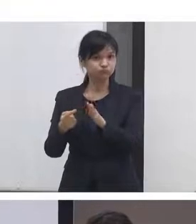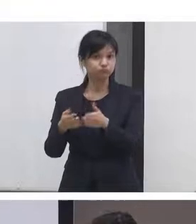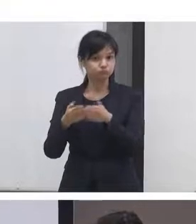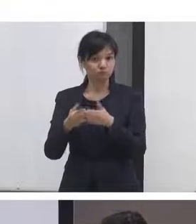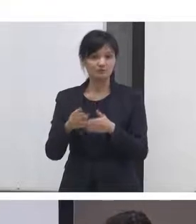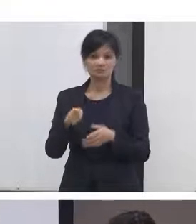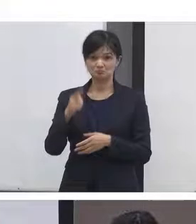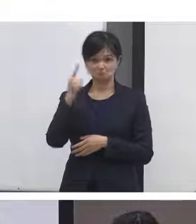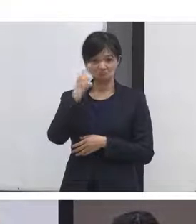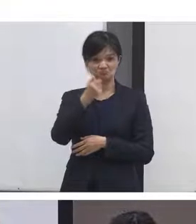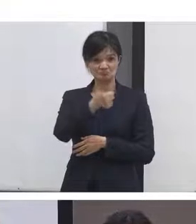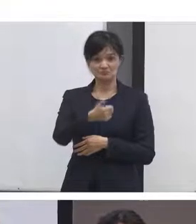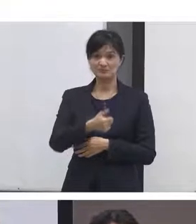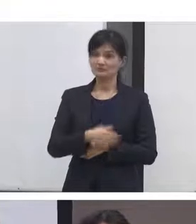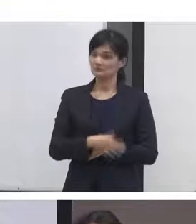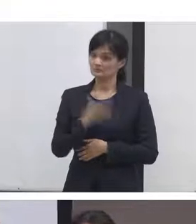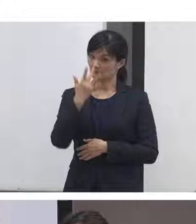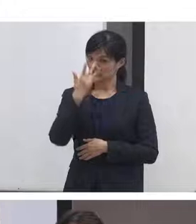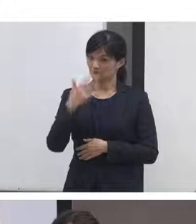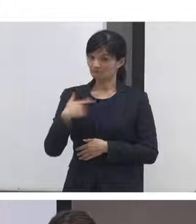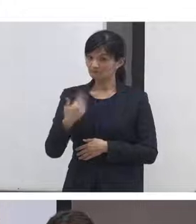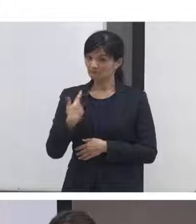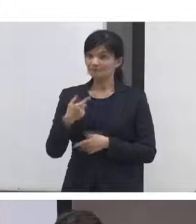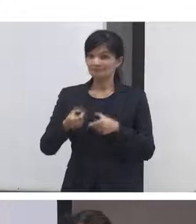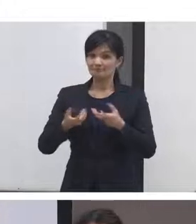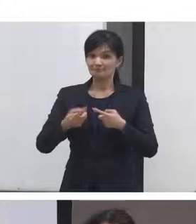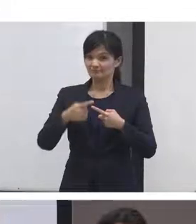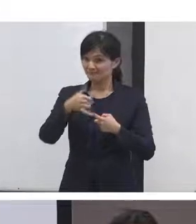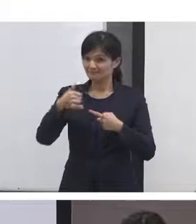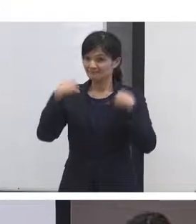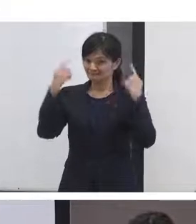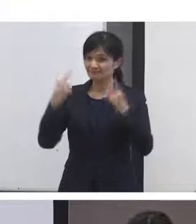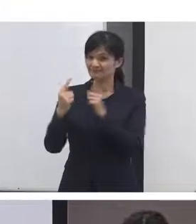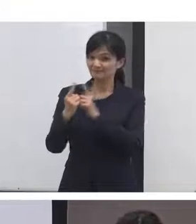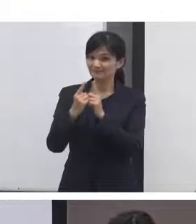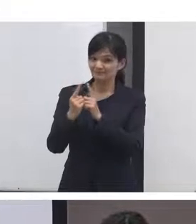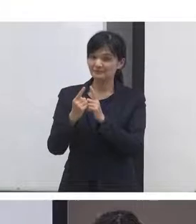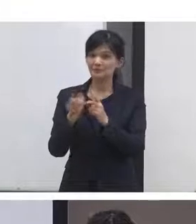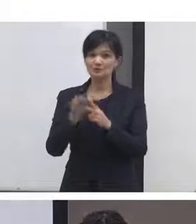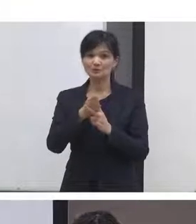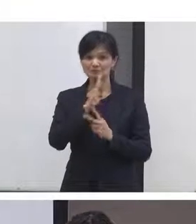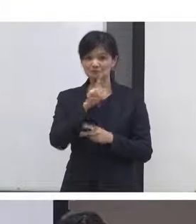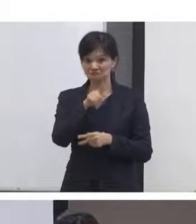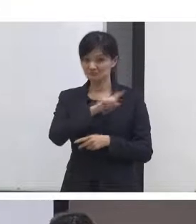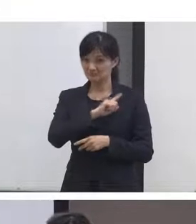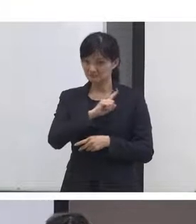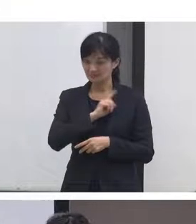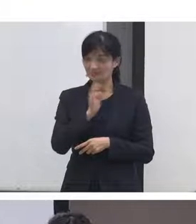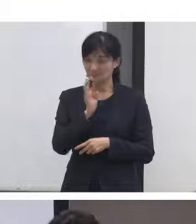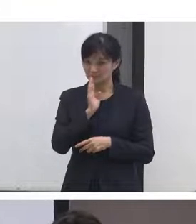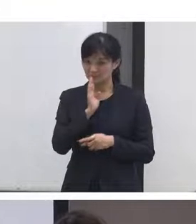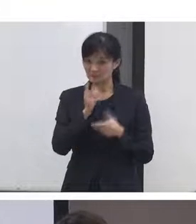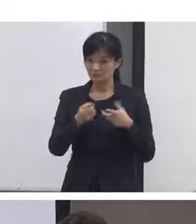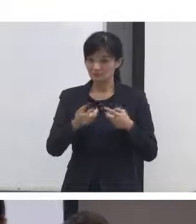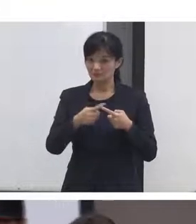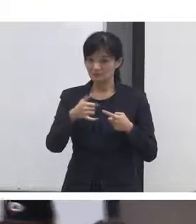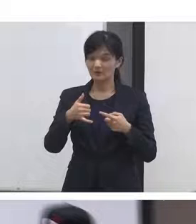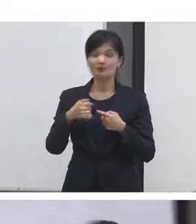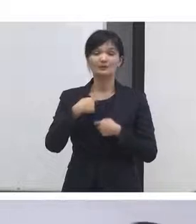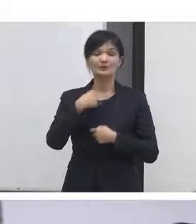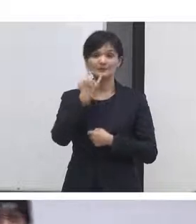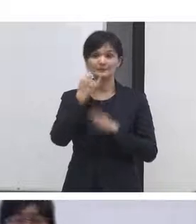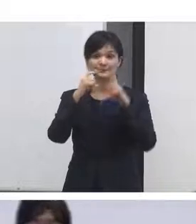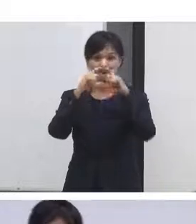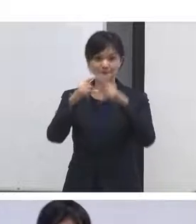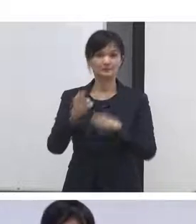这个可能是就是不知道是不是常跟公务人员接触，或是自己是公务人员的朋友。那谢谢你的分享。那 这个我也可以回应一下， 好， 就是我